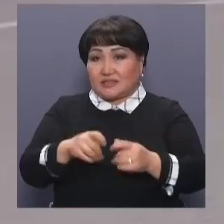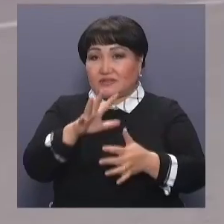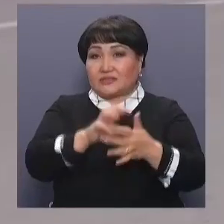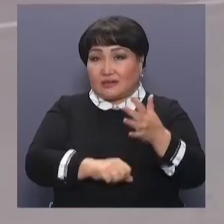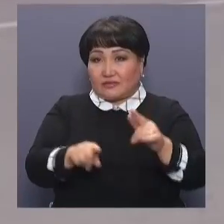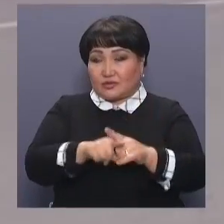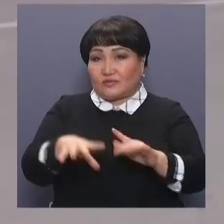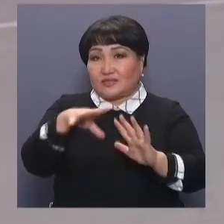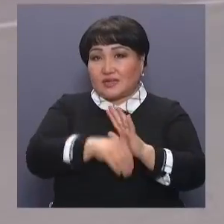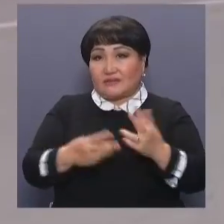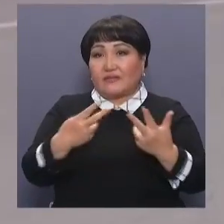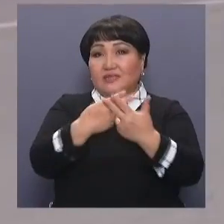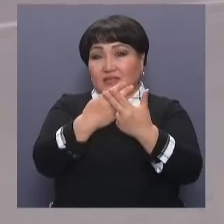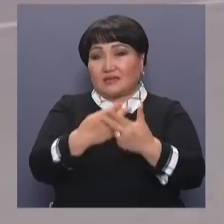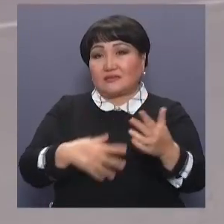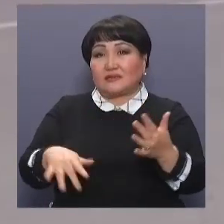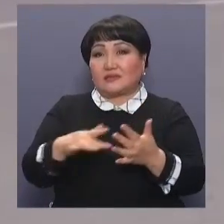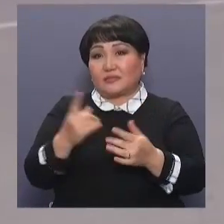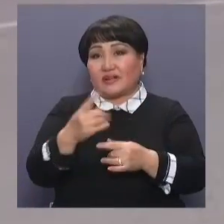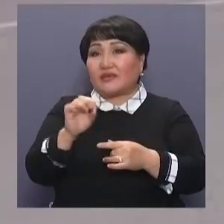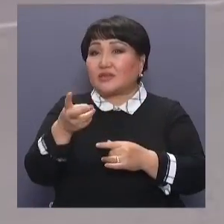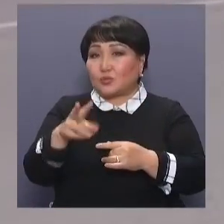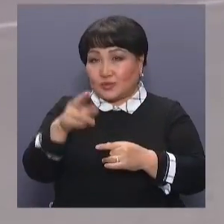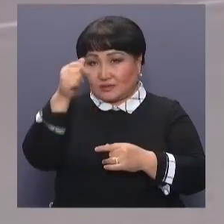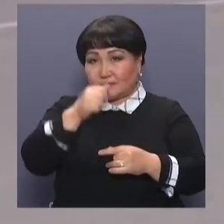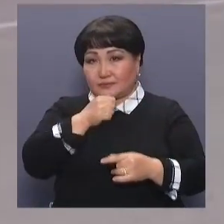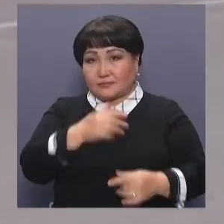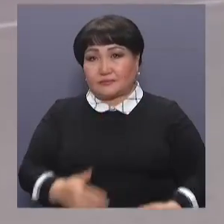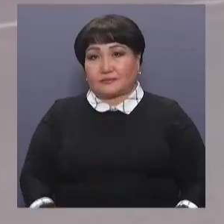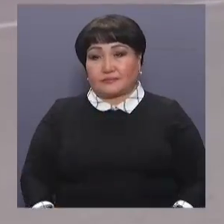с 1 июня. Анвар Шаликенов, Кобланды Утигенов, телеканал Алматы, Астана.